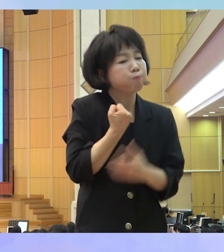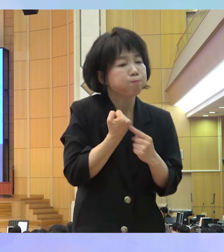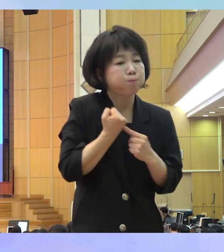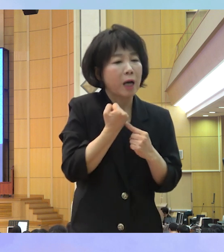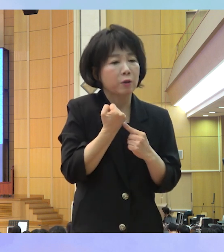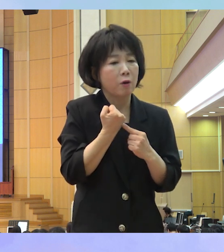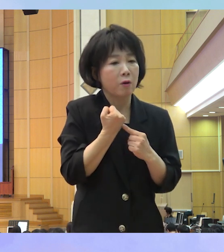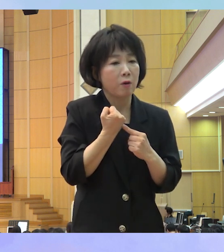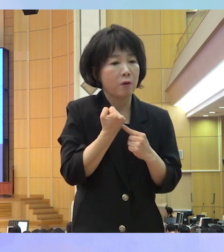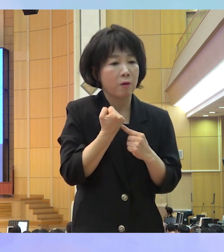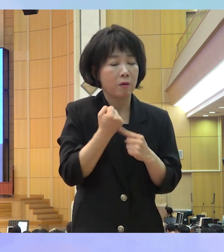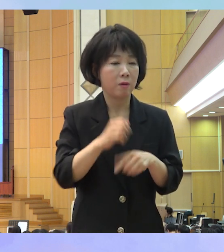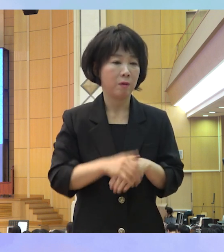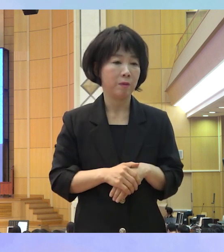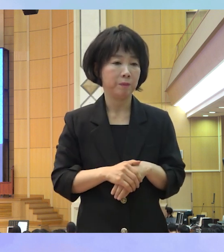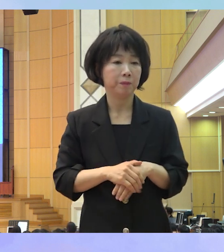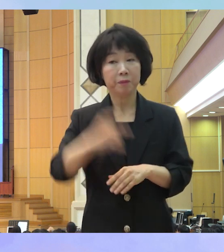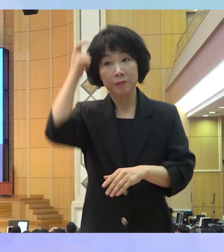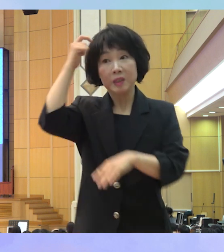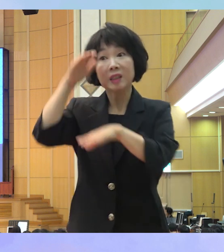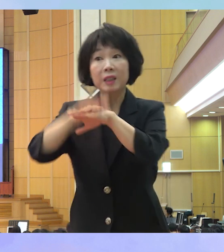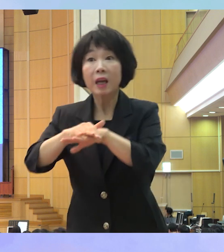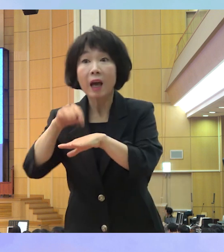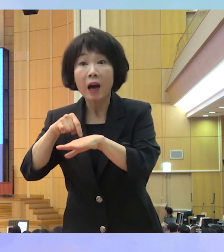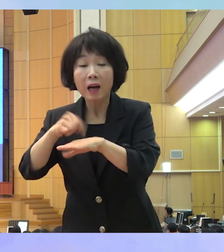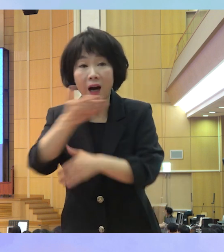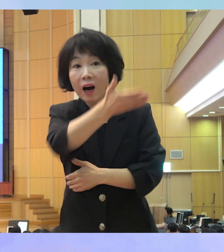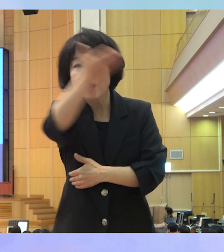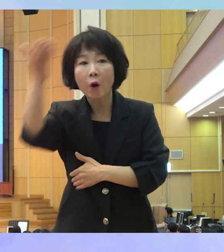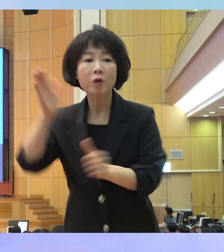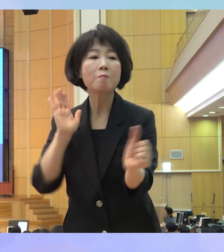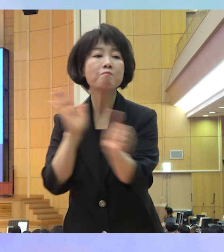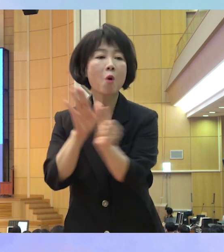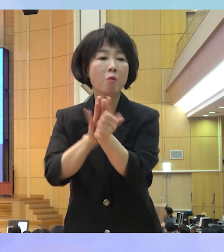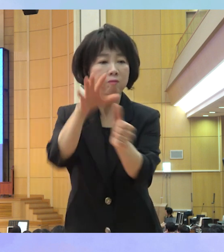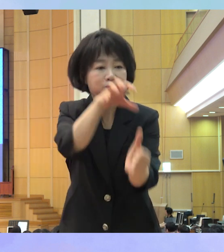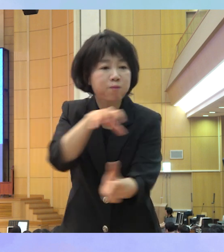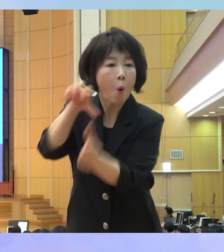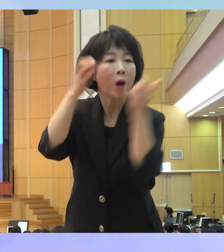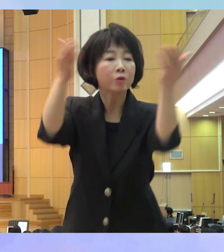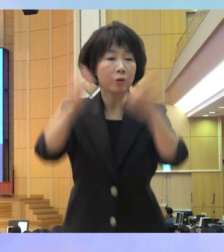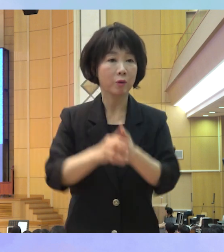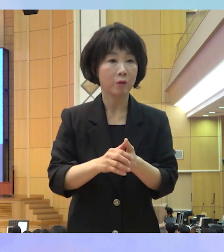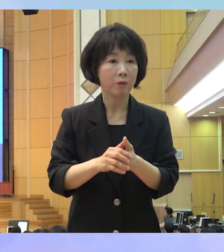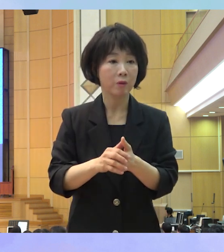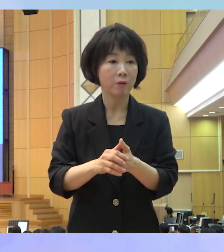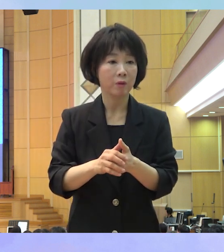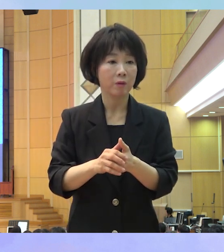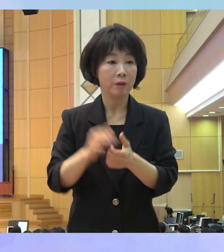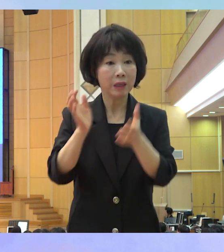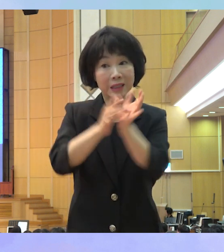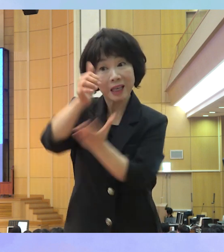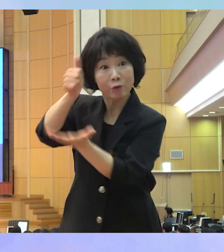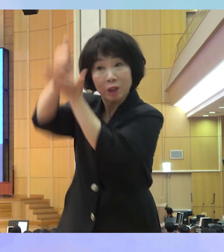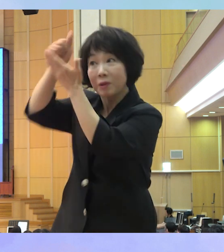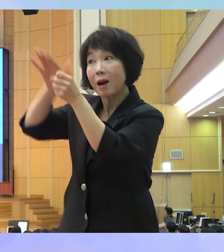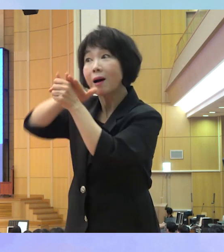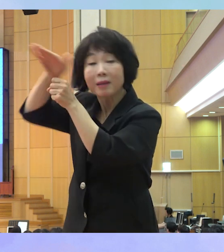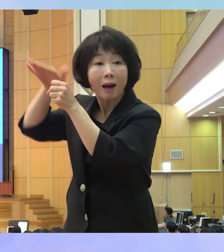말라. 그가 너를 보호하리라. 그를 사랑하라. 그가